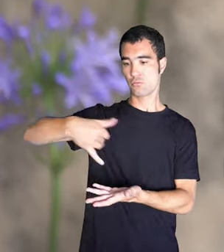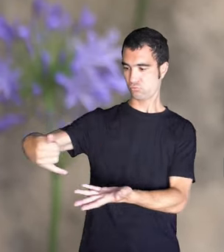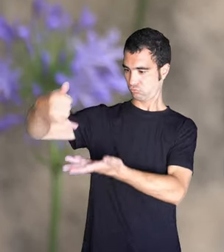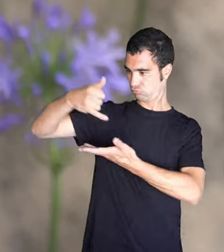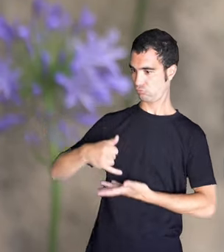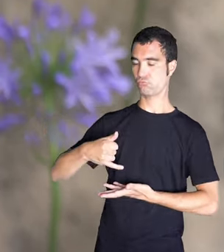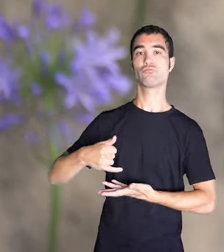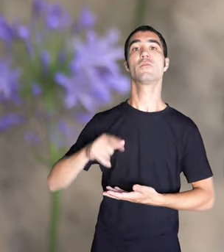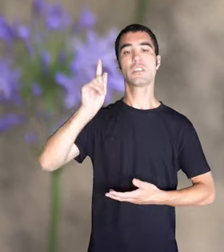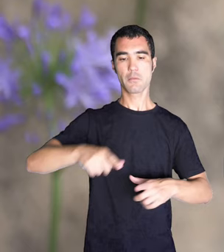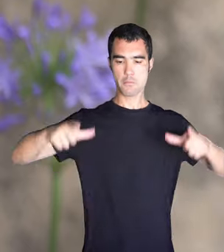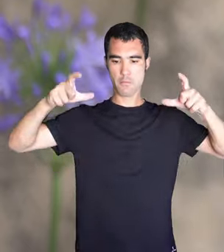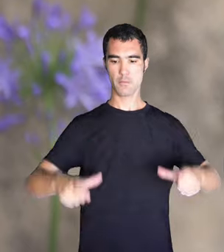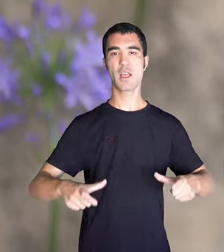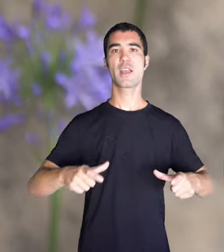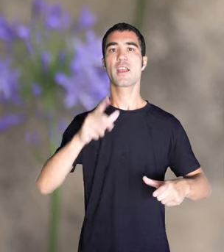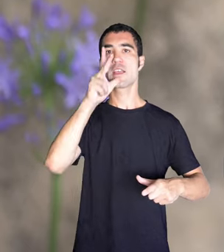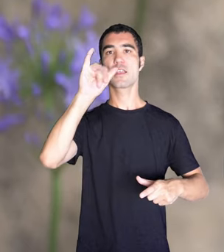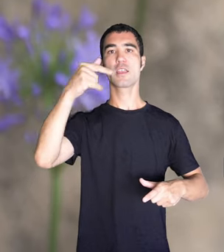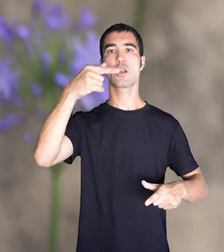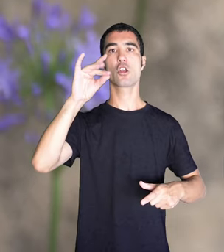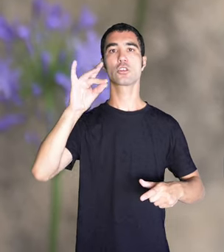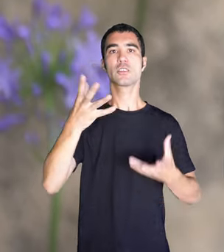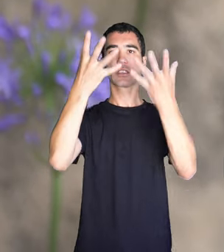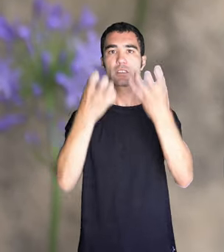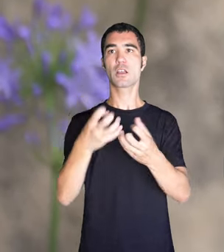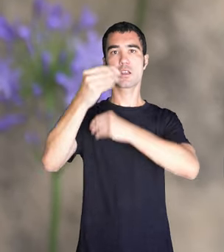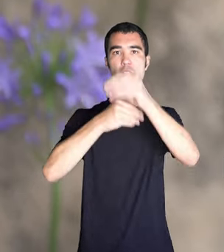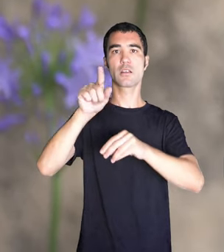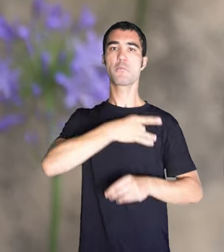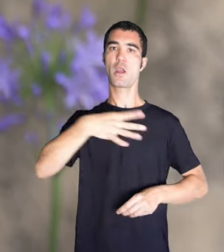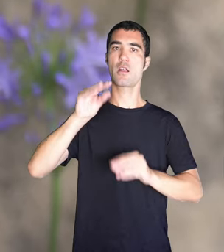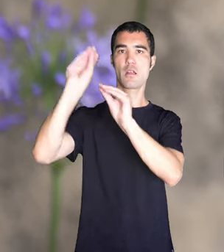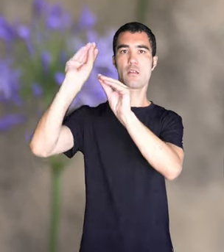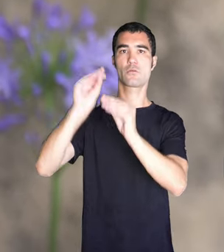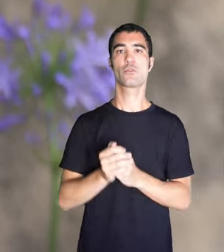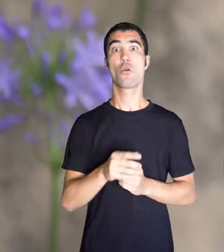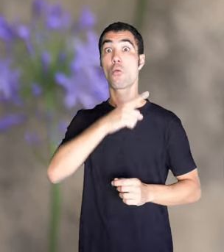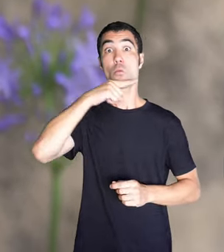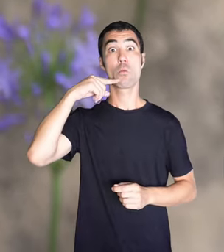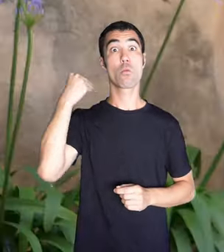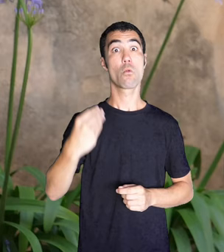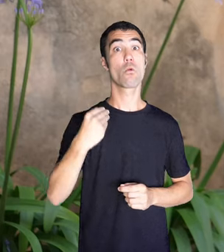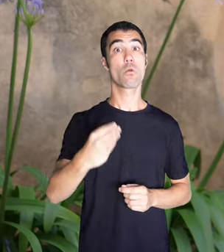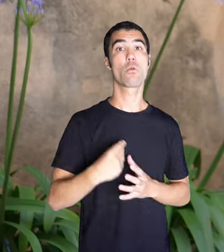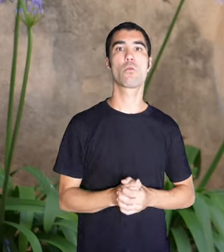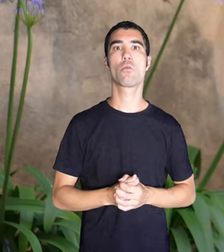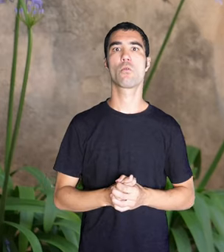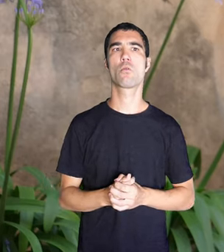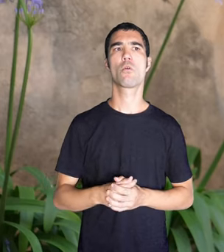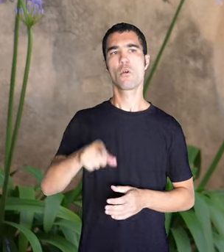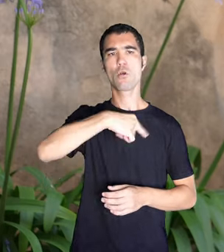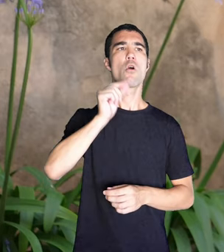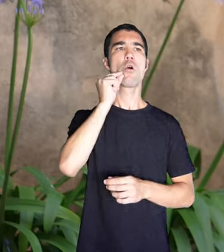mos traien, i un plat amb figues soques que ells feien. Figues blanques, saps? Molt bones. Tenien un